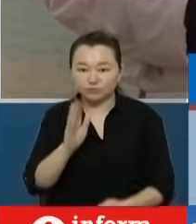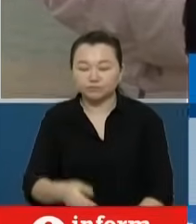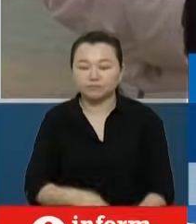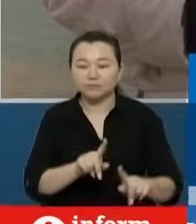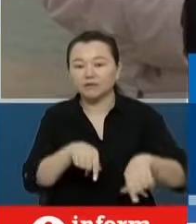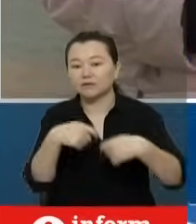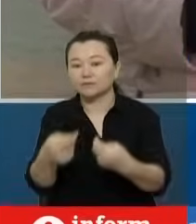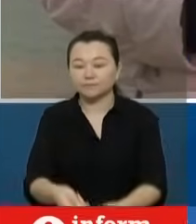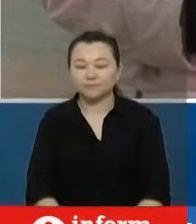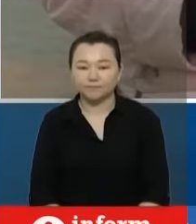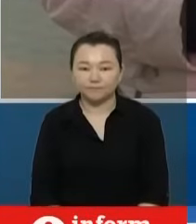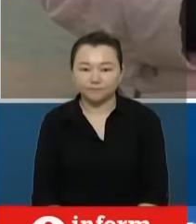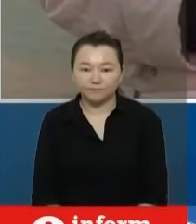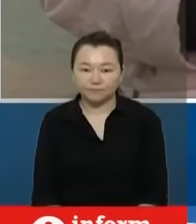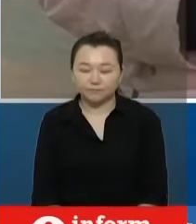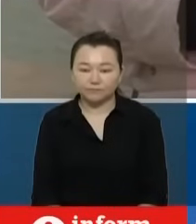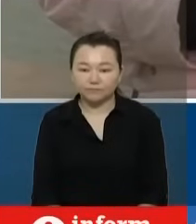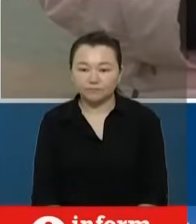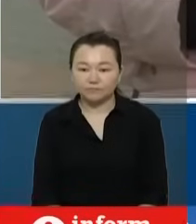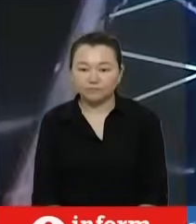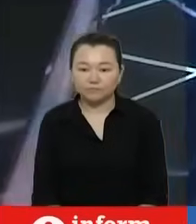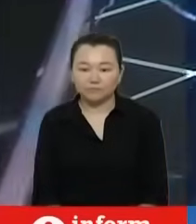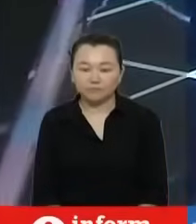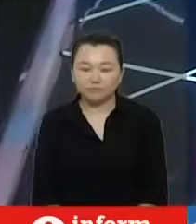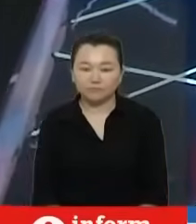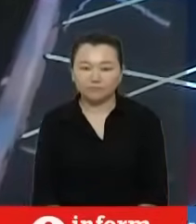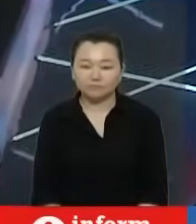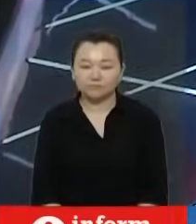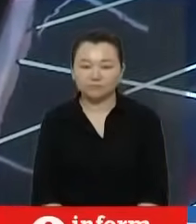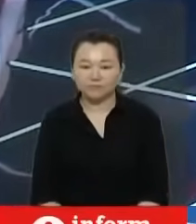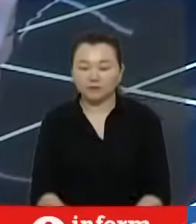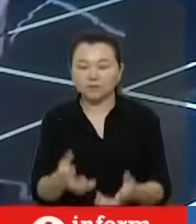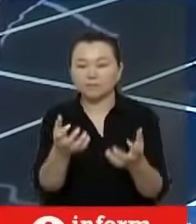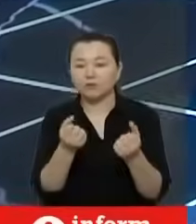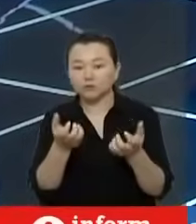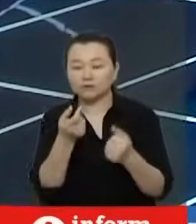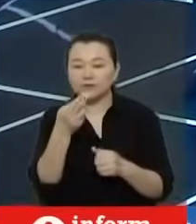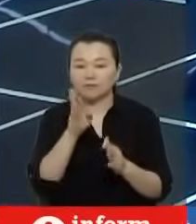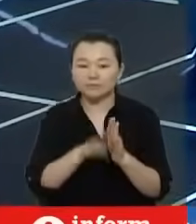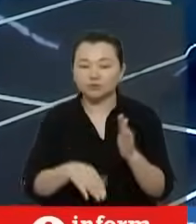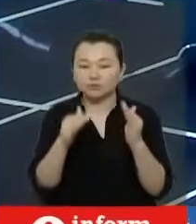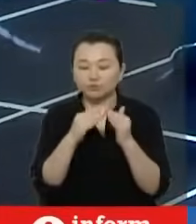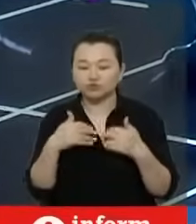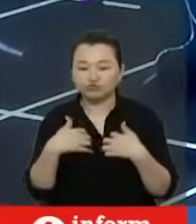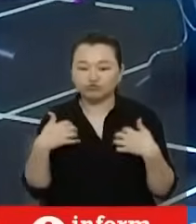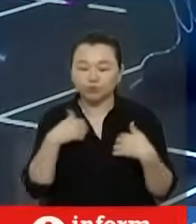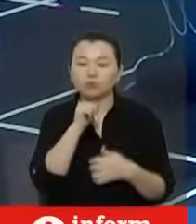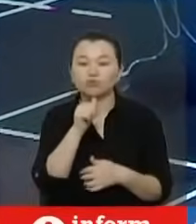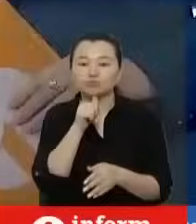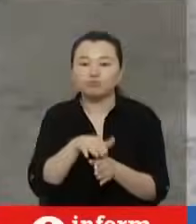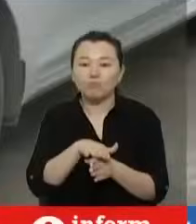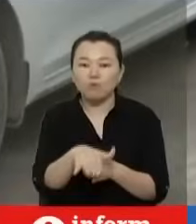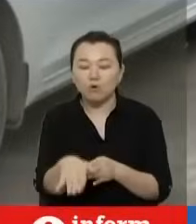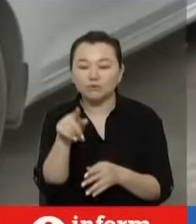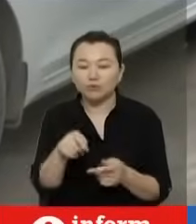Анатолий Бледных, Информбюро, Петропавловск. Приют для бездомных животных в Кустанае переполнен. Сейчас